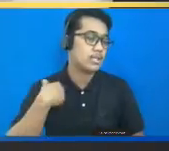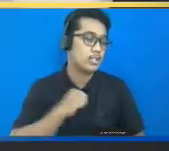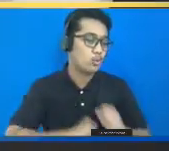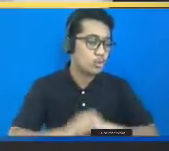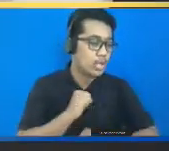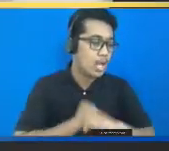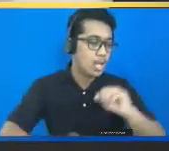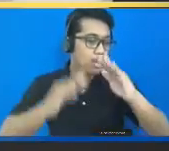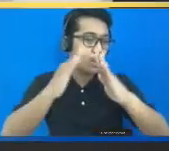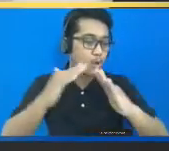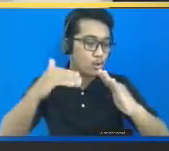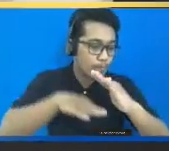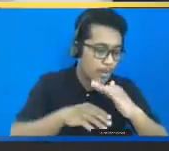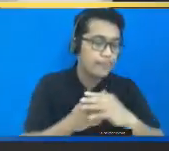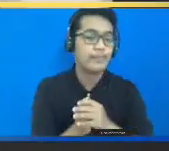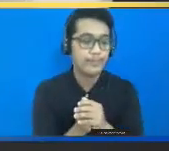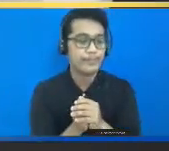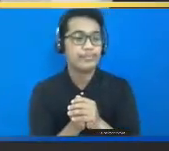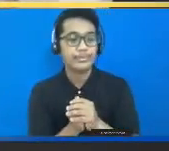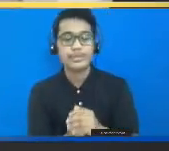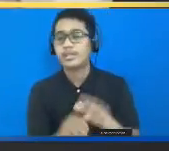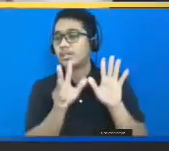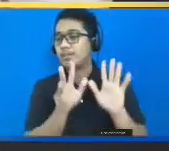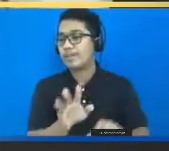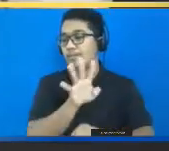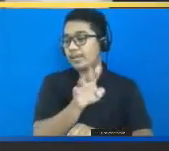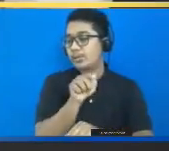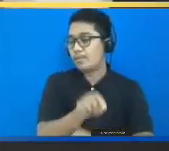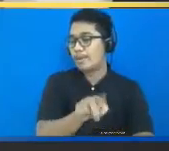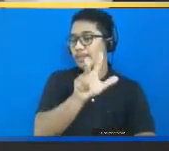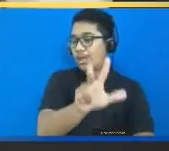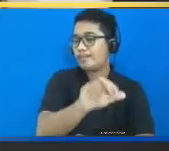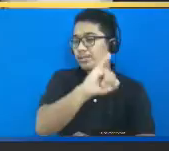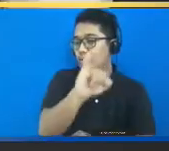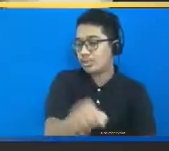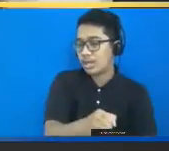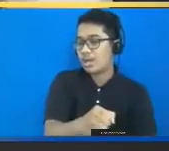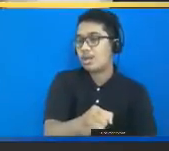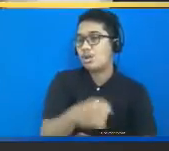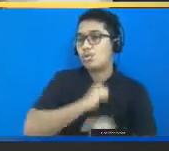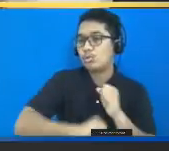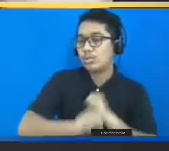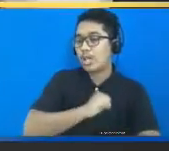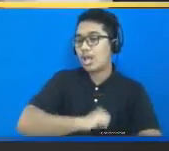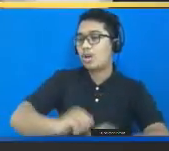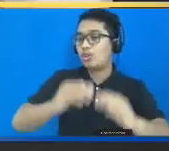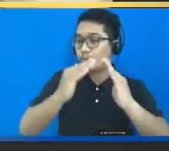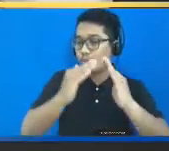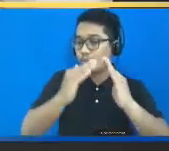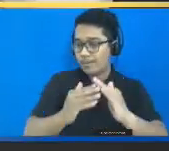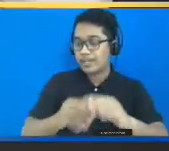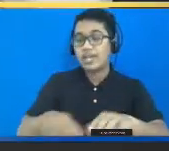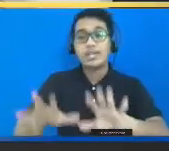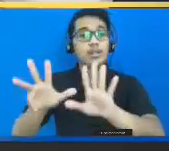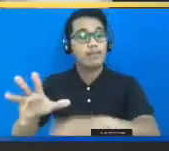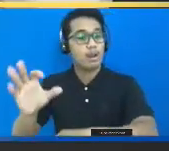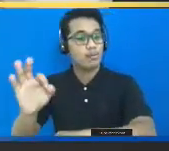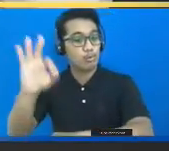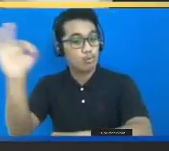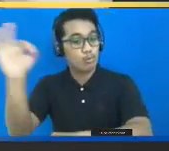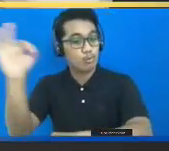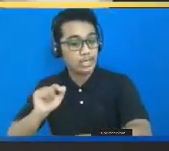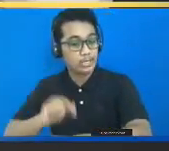usaha rumah tangga ya jadi 94,8 juta usah rumah tangga 90 persennya informal